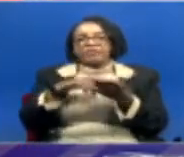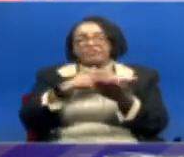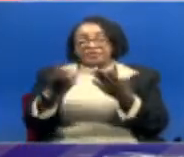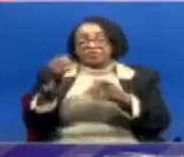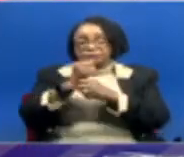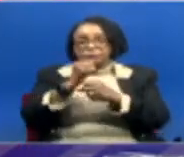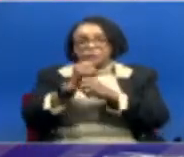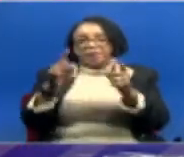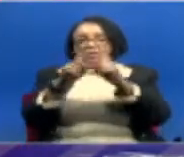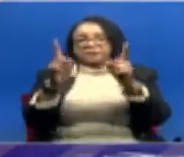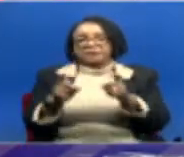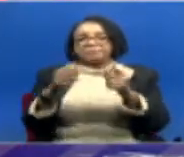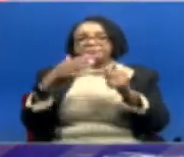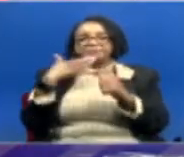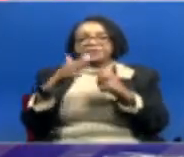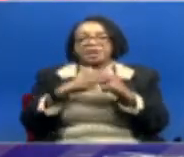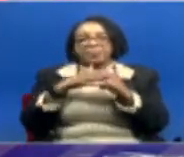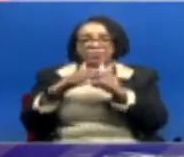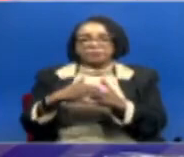ni wanafunzi